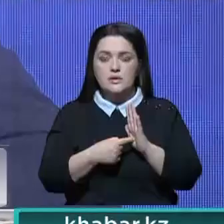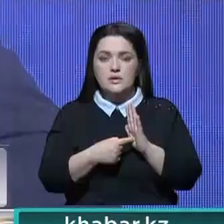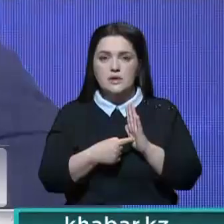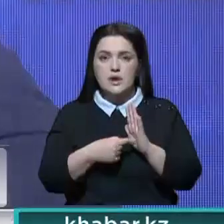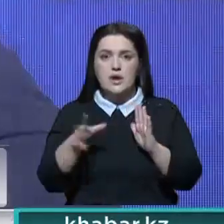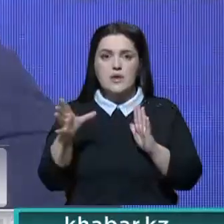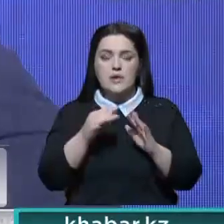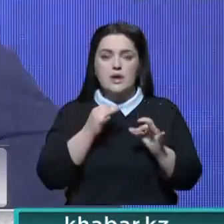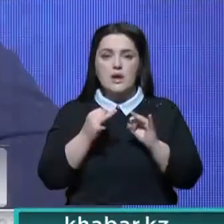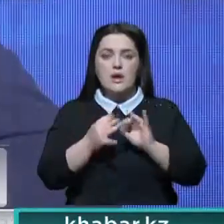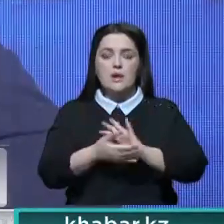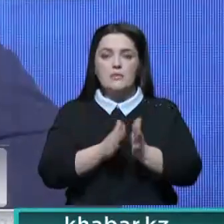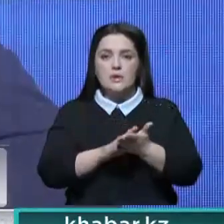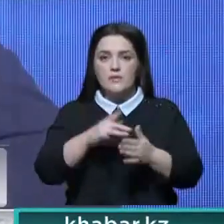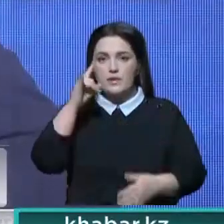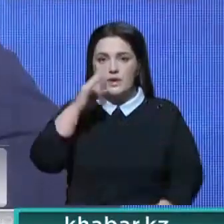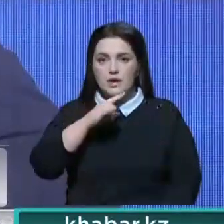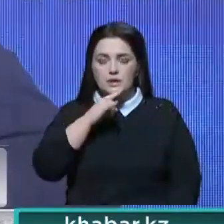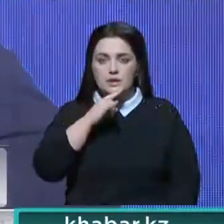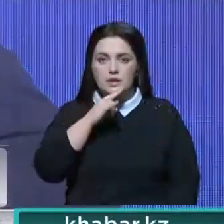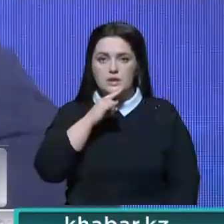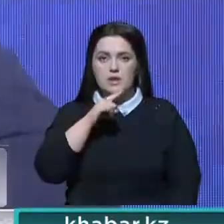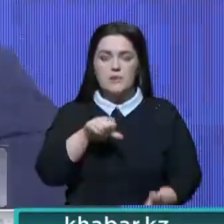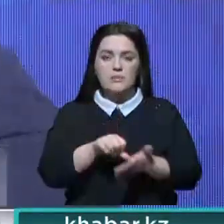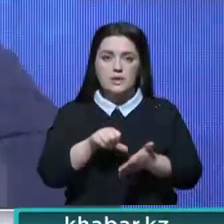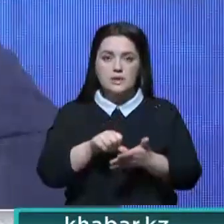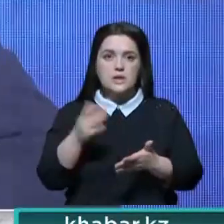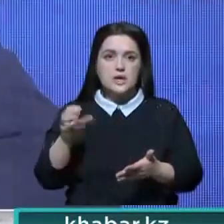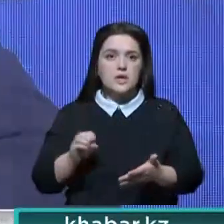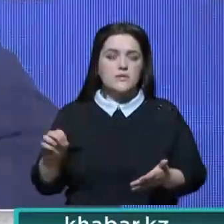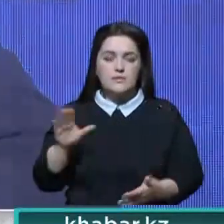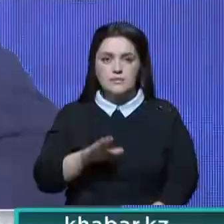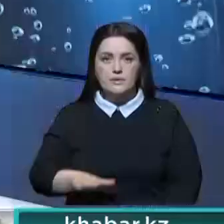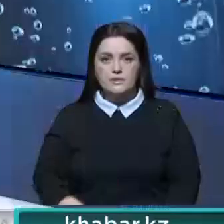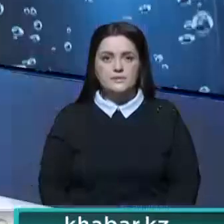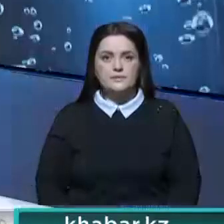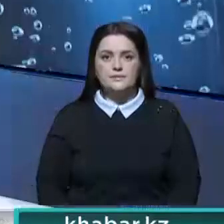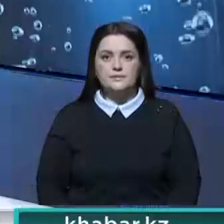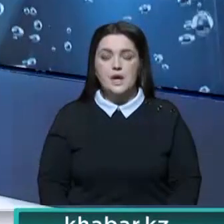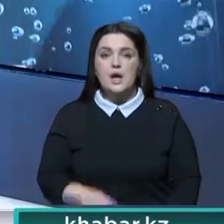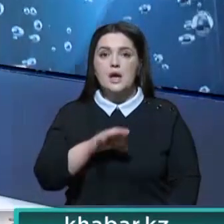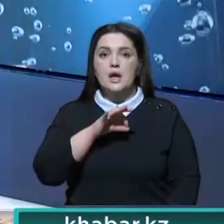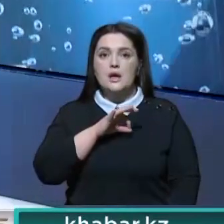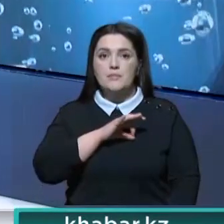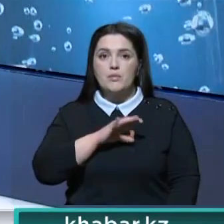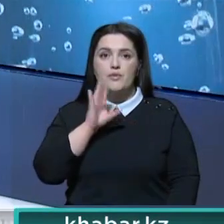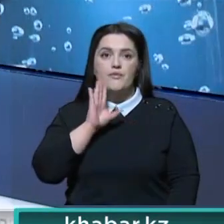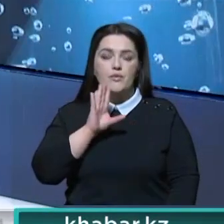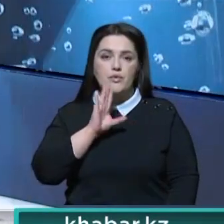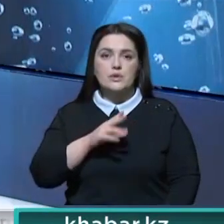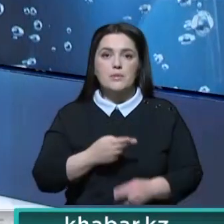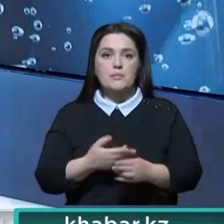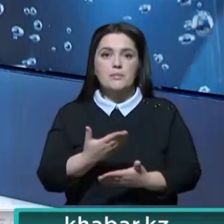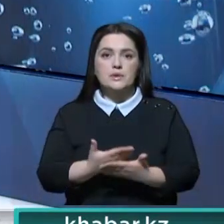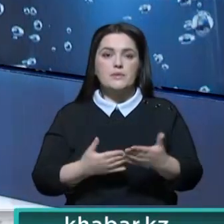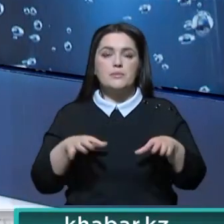всех переговоров казахстанских представителей с представителями европейской стороны. Рационально использовать водные